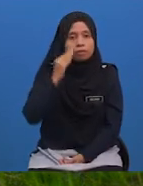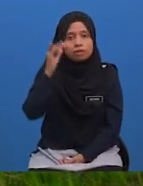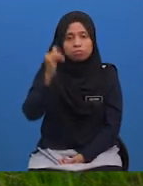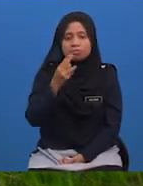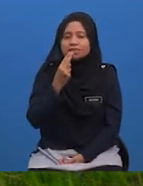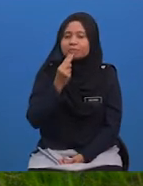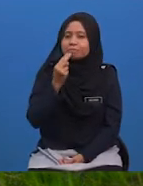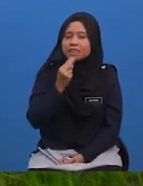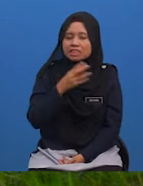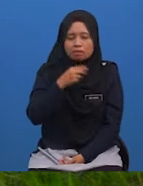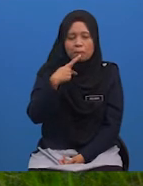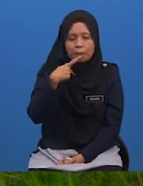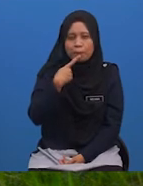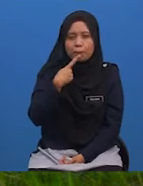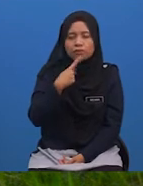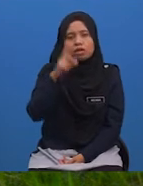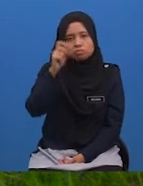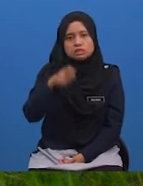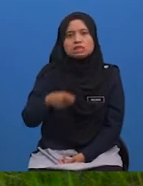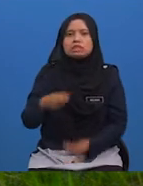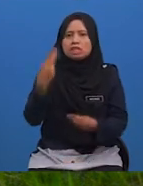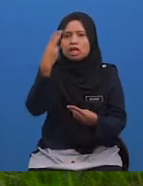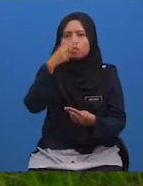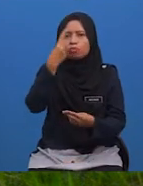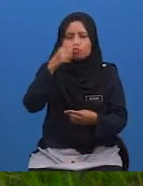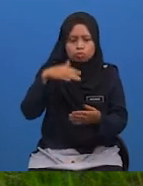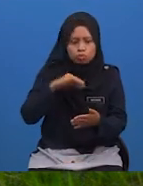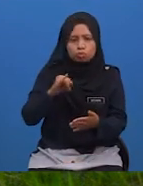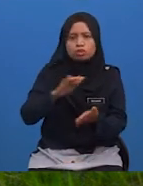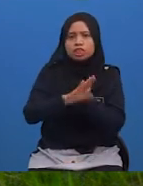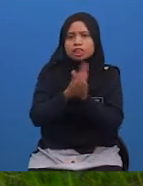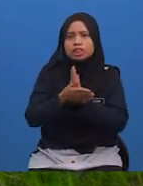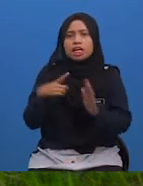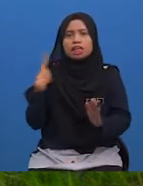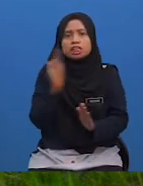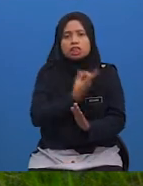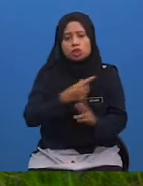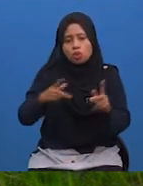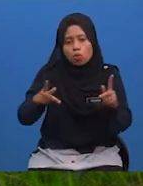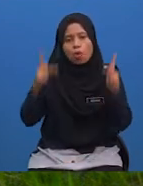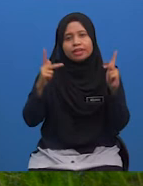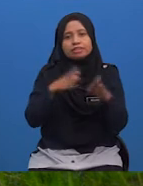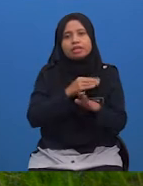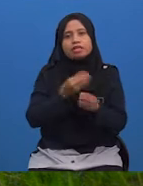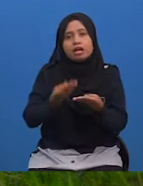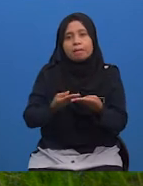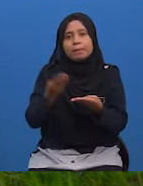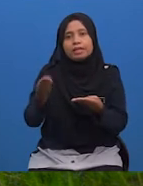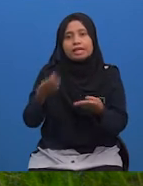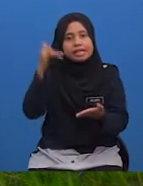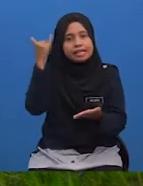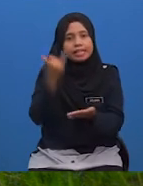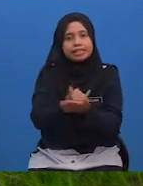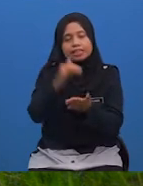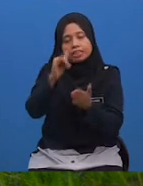Pengalaman manis dan pahit patut dihadapi untuk menjadikan kita lebih kuat dan memberikan